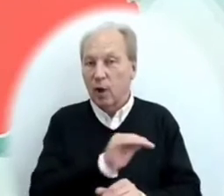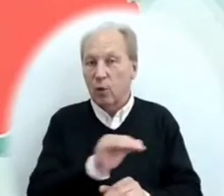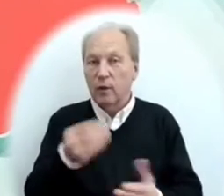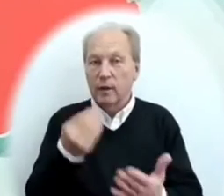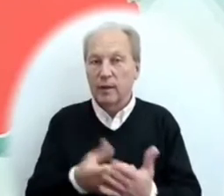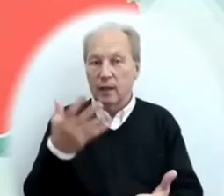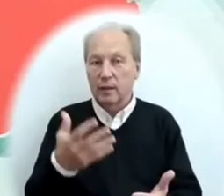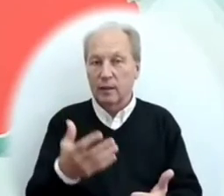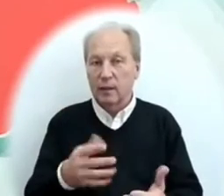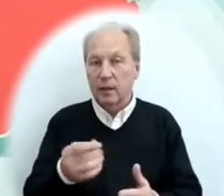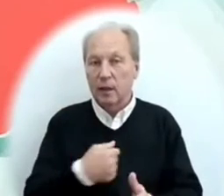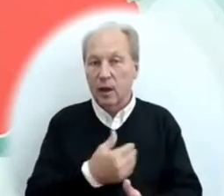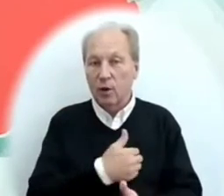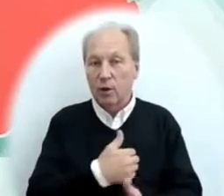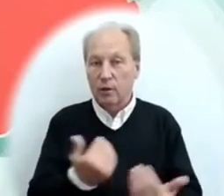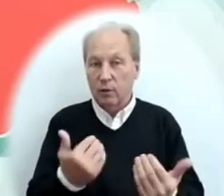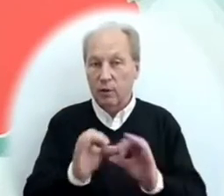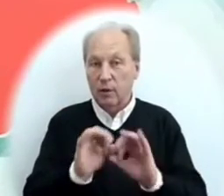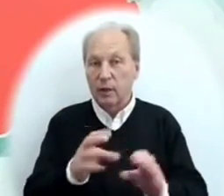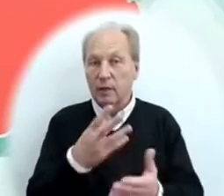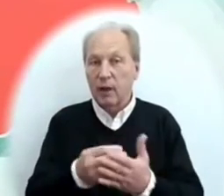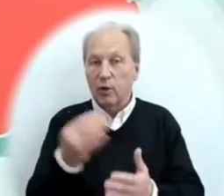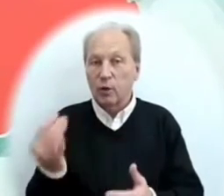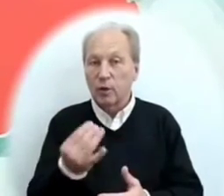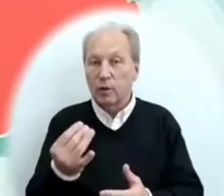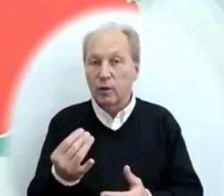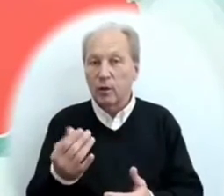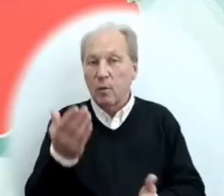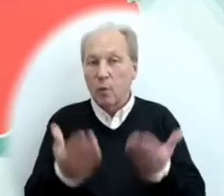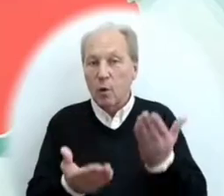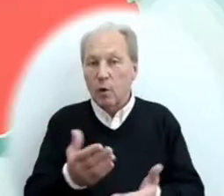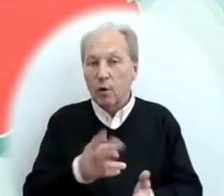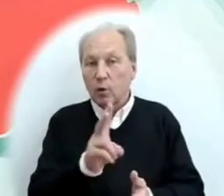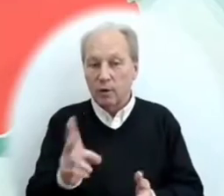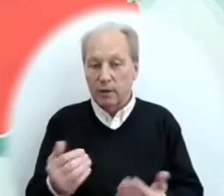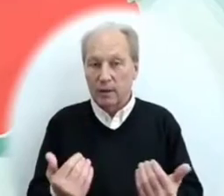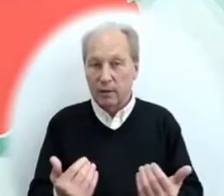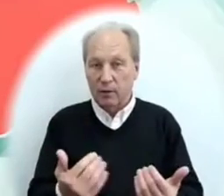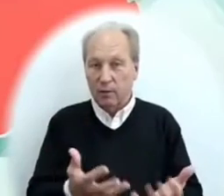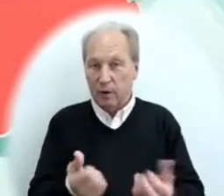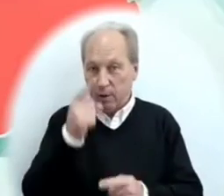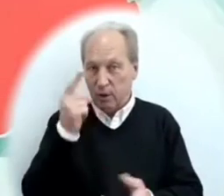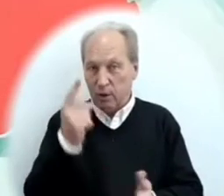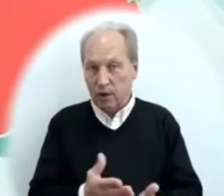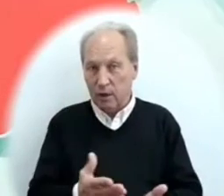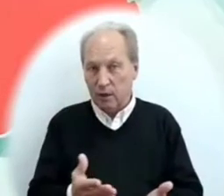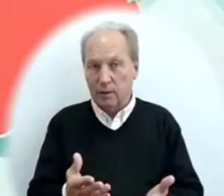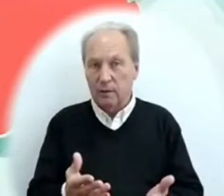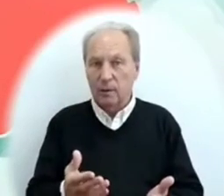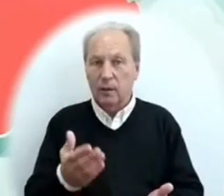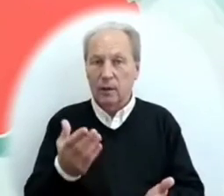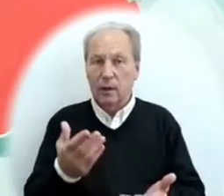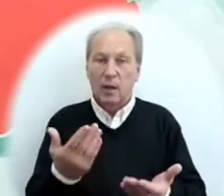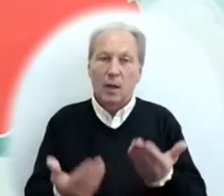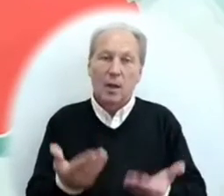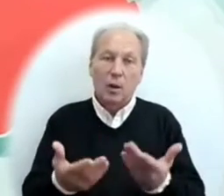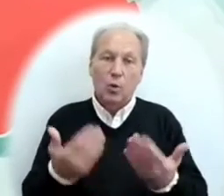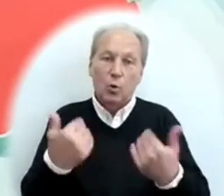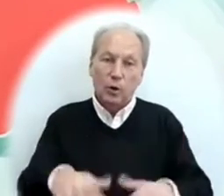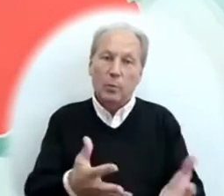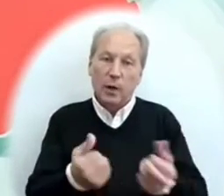И вот я хотела сегодня рассказать историю, может быть, с кем-то из тех, кто сегодня принимает решение. Или вы уже приняли решение, вы уже в Greenway,